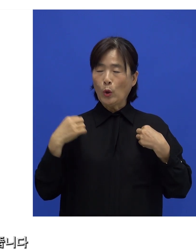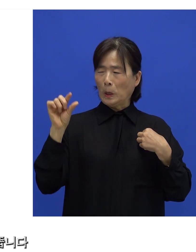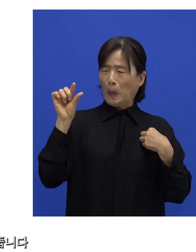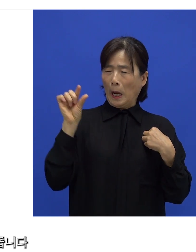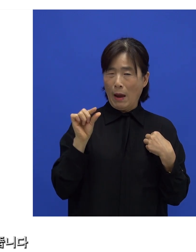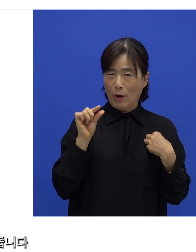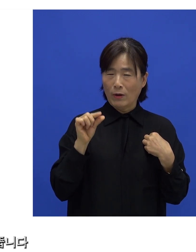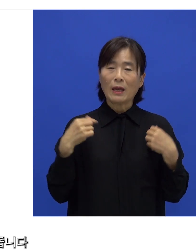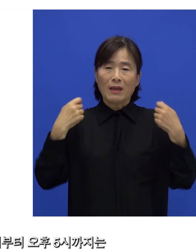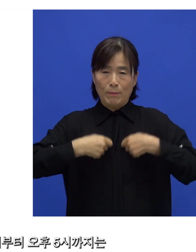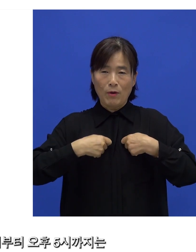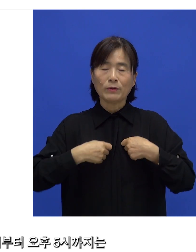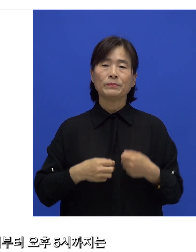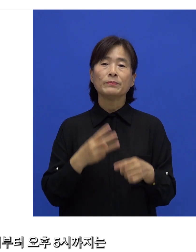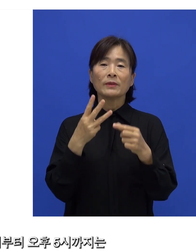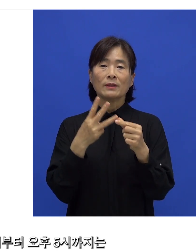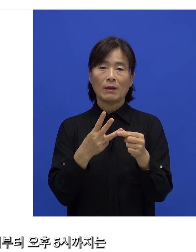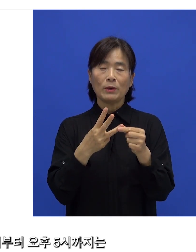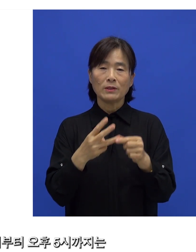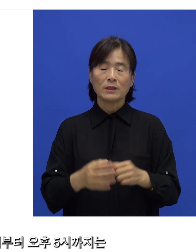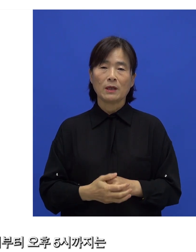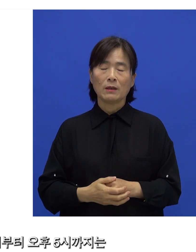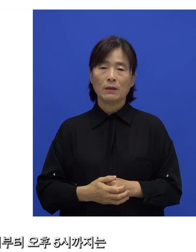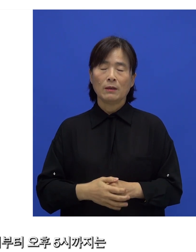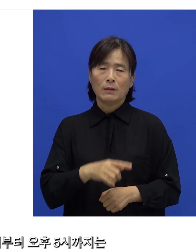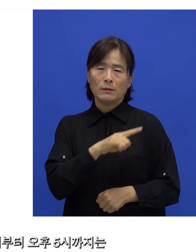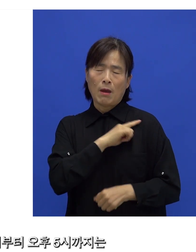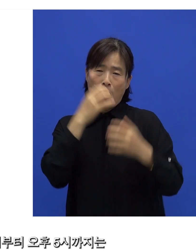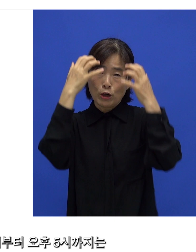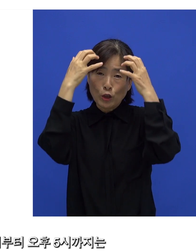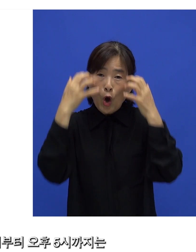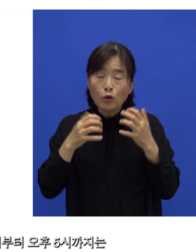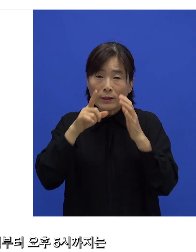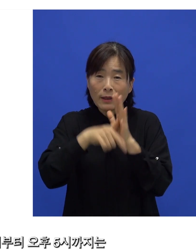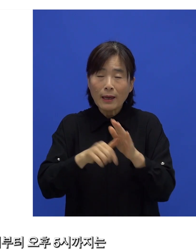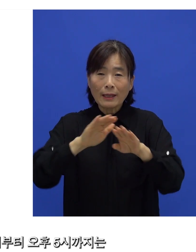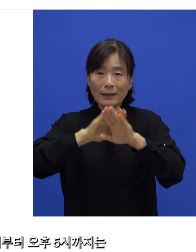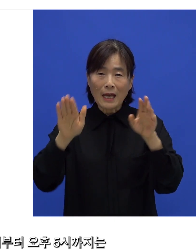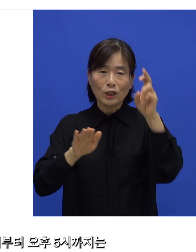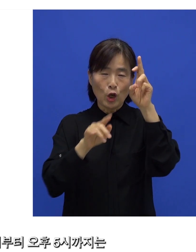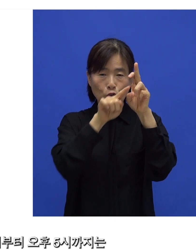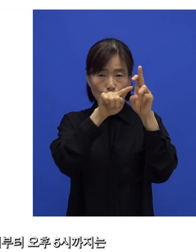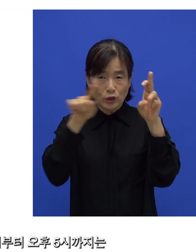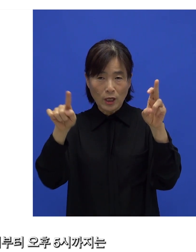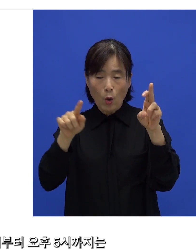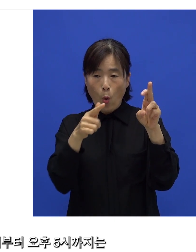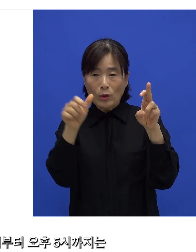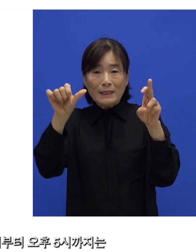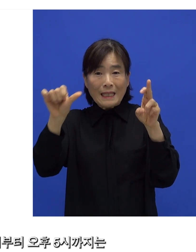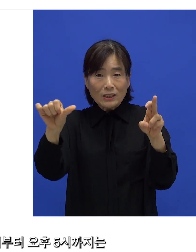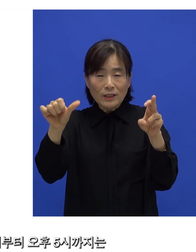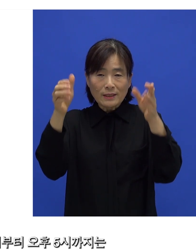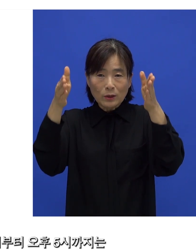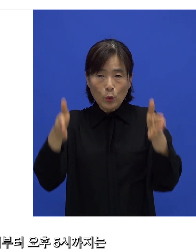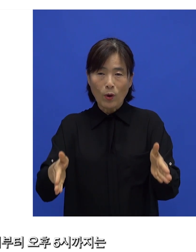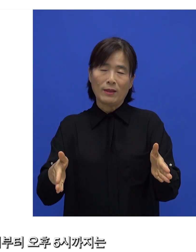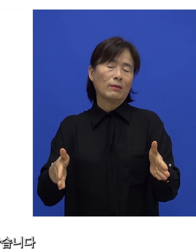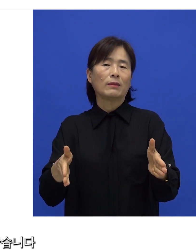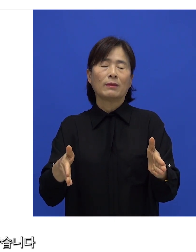가볍게 입어줍니다. 세 번째, 가장 더운 시간인 낮 12시부터 오후